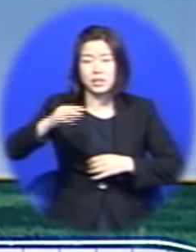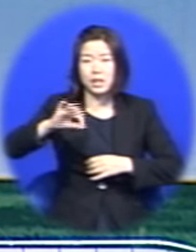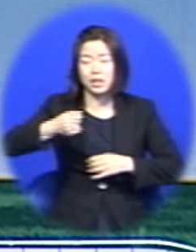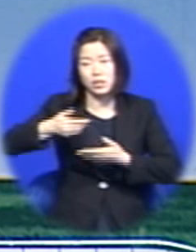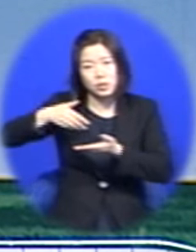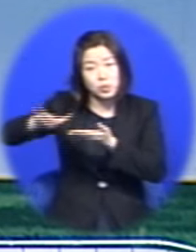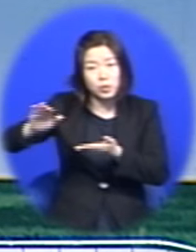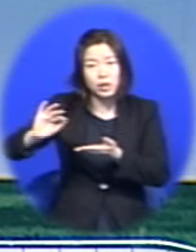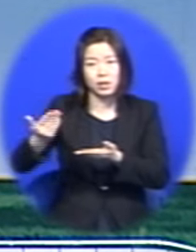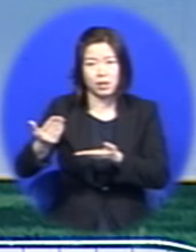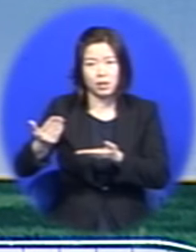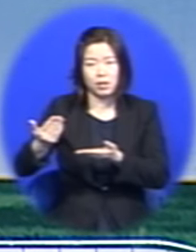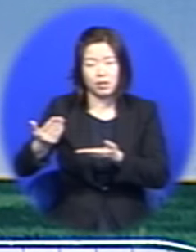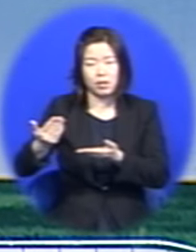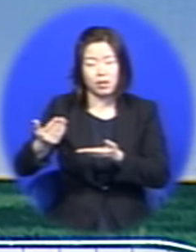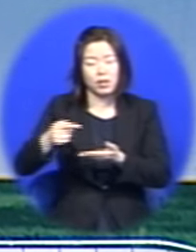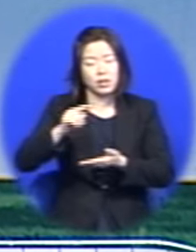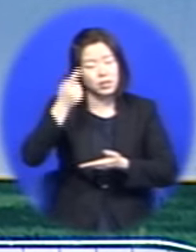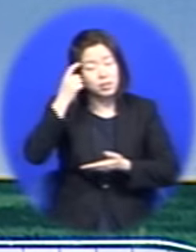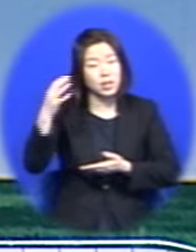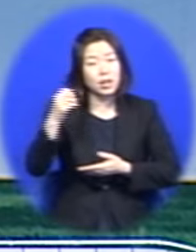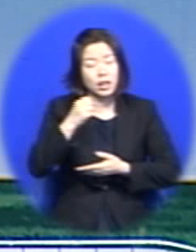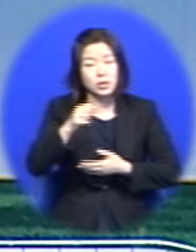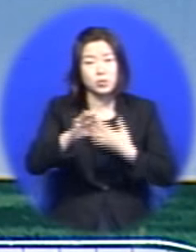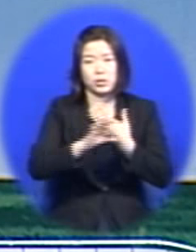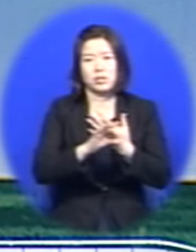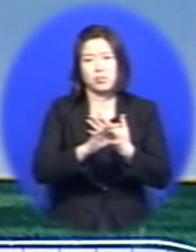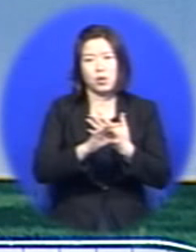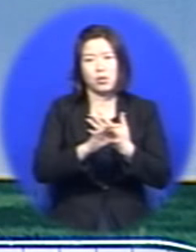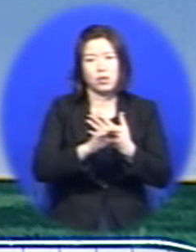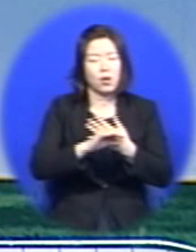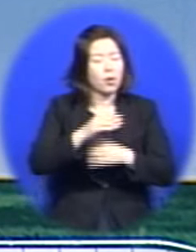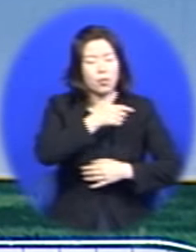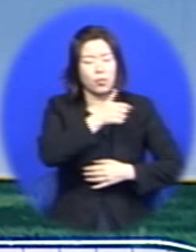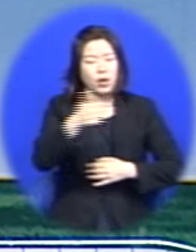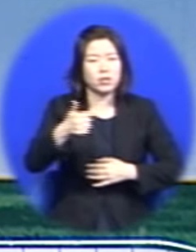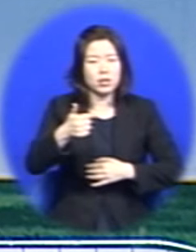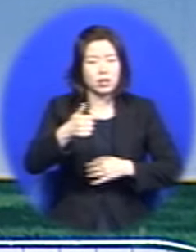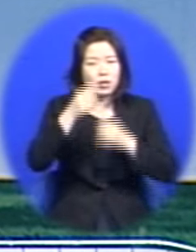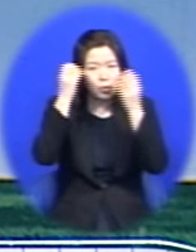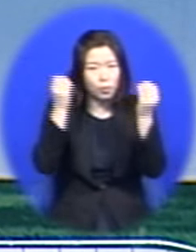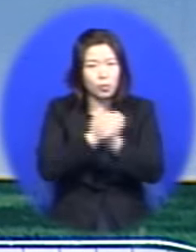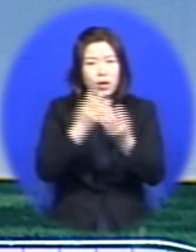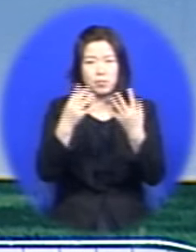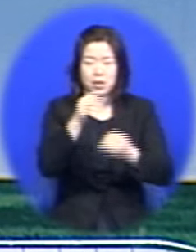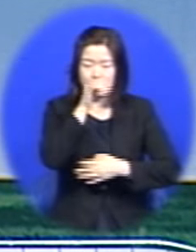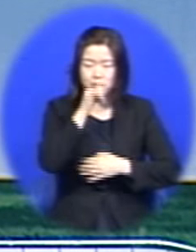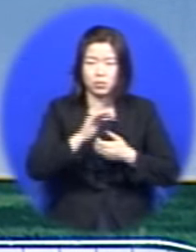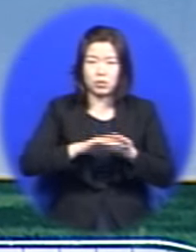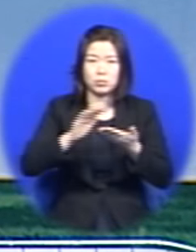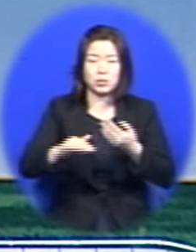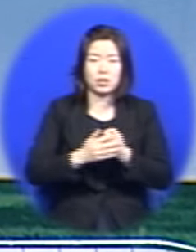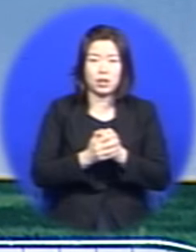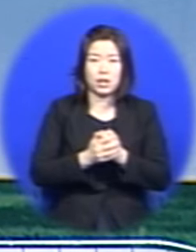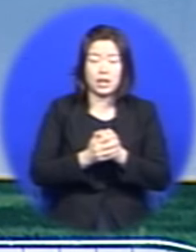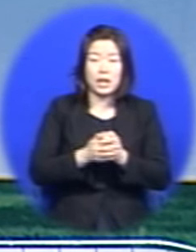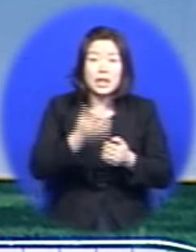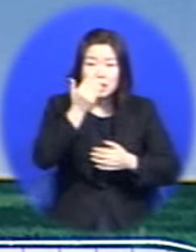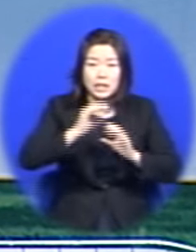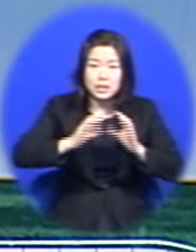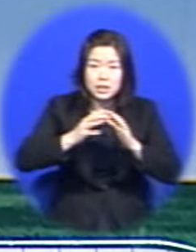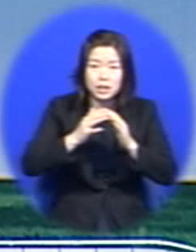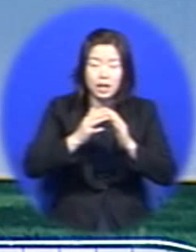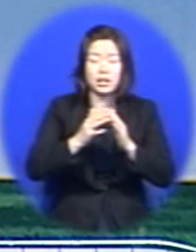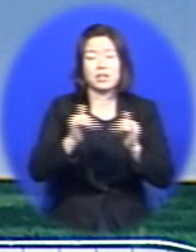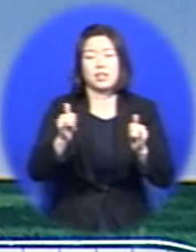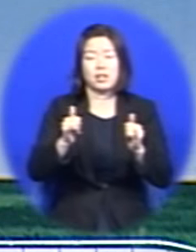있는데 이것은 성경에 대한 굉장한 곡해입니다. 유대인들이 예수님 복음으로 돌아오는 거하고